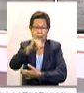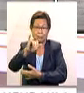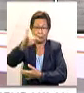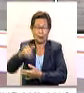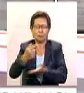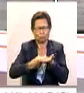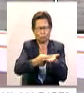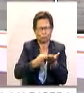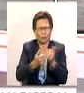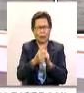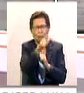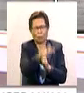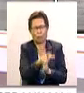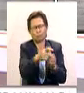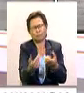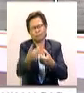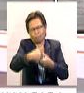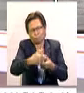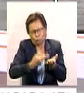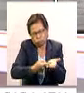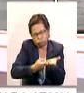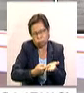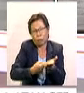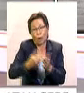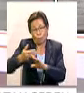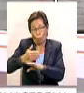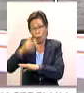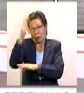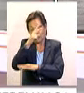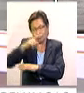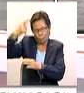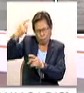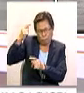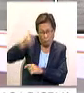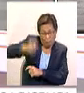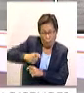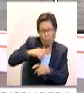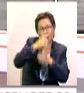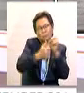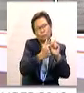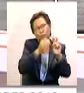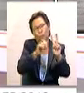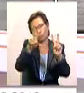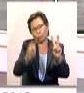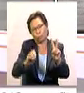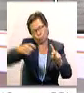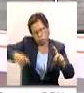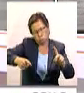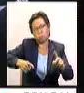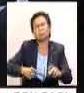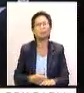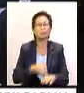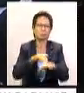telah diadakan bersama pihak terlibat sebelum kerajaan mewajibkan pemasangannya pada tahun 2020.